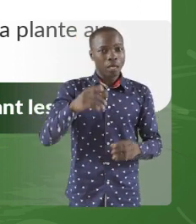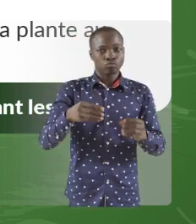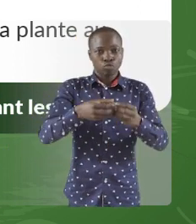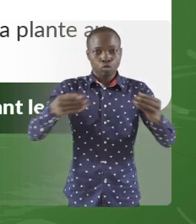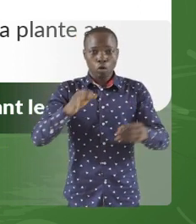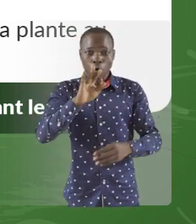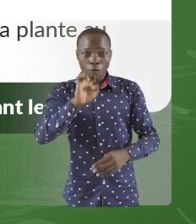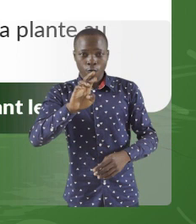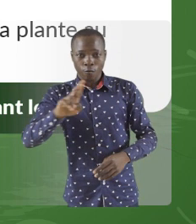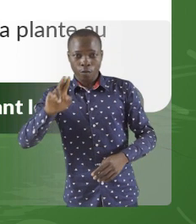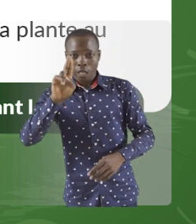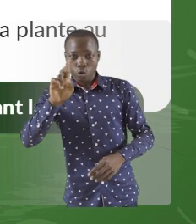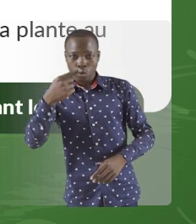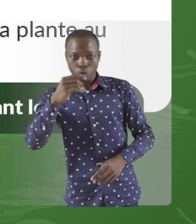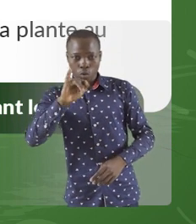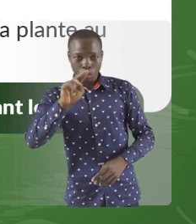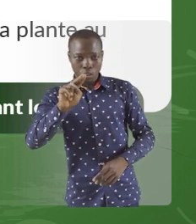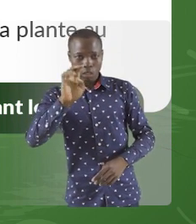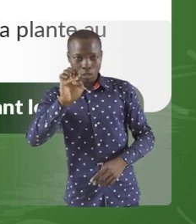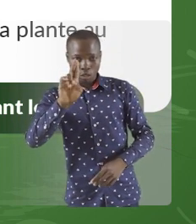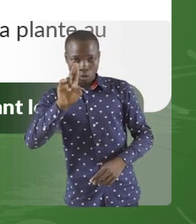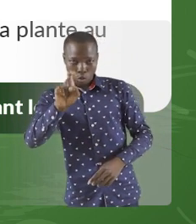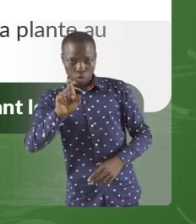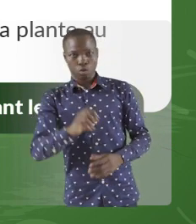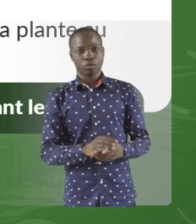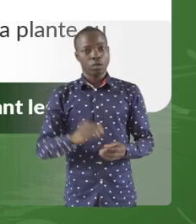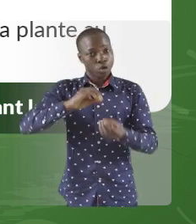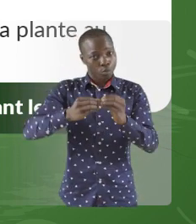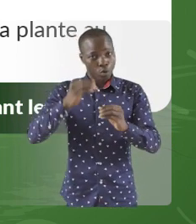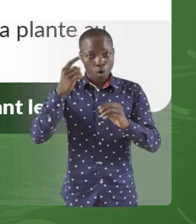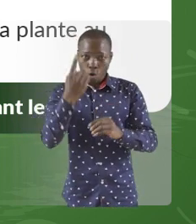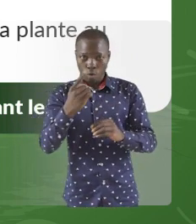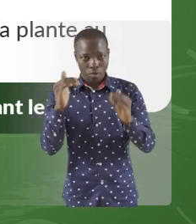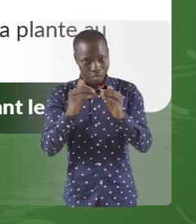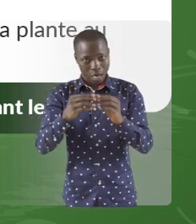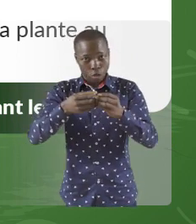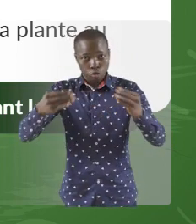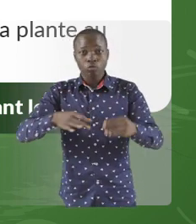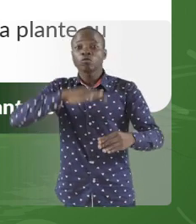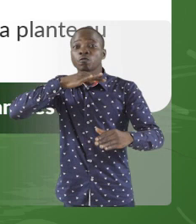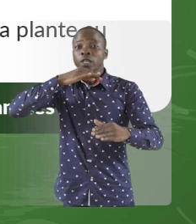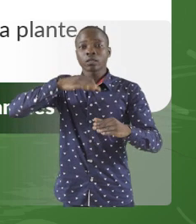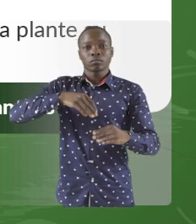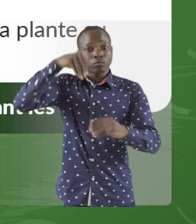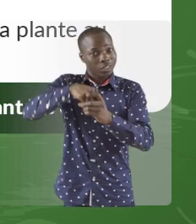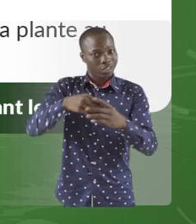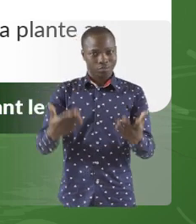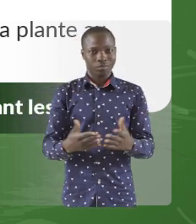ferrugineux. Donc, un est associé à sol ferrugineux. Tandis que